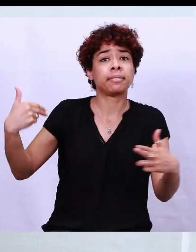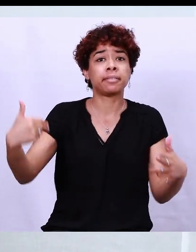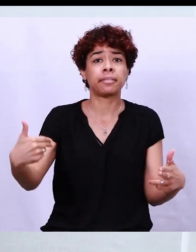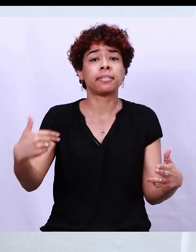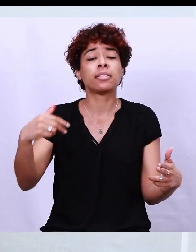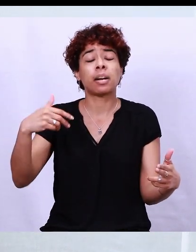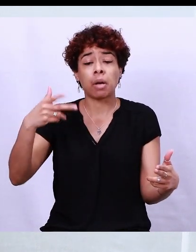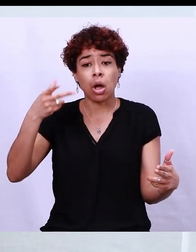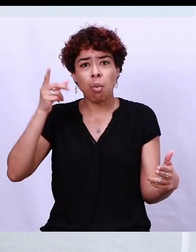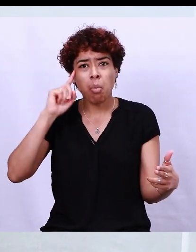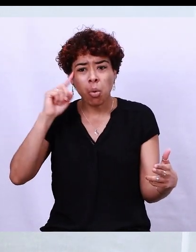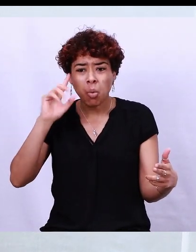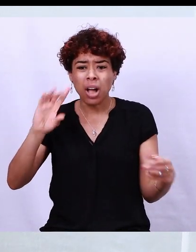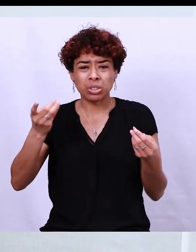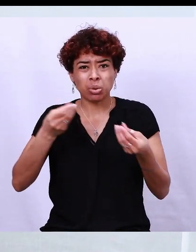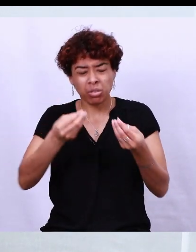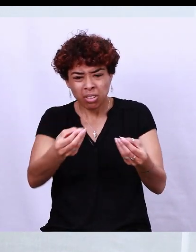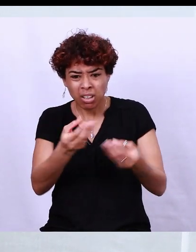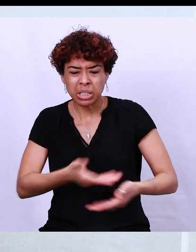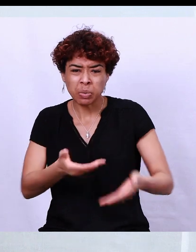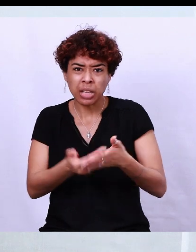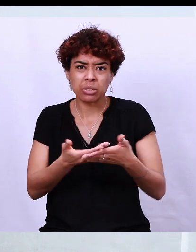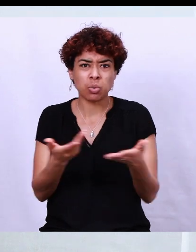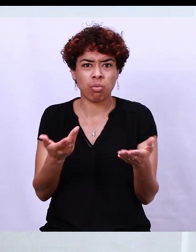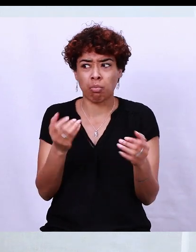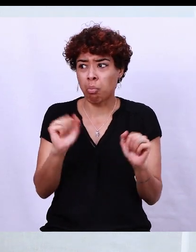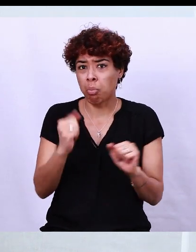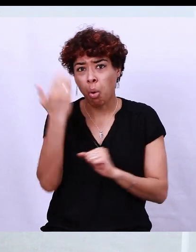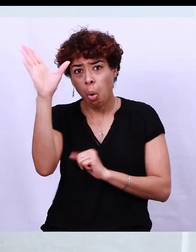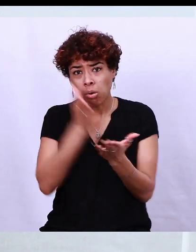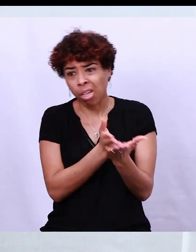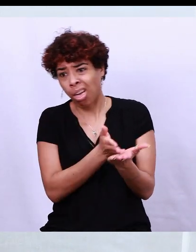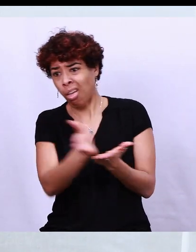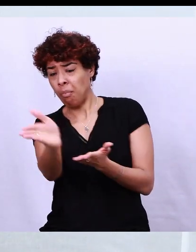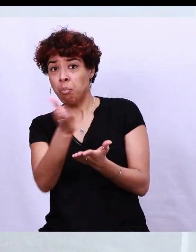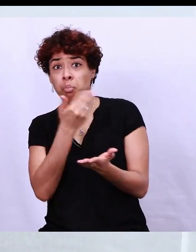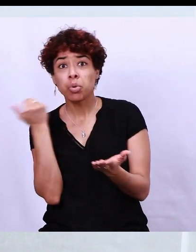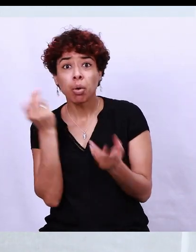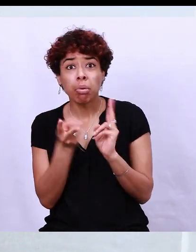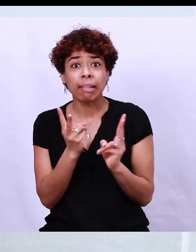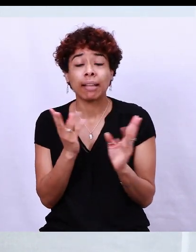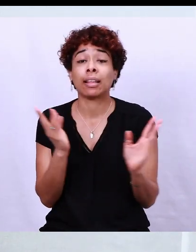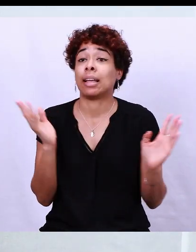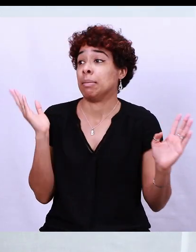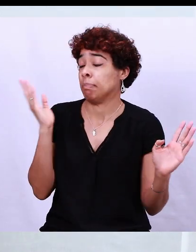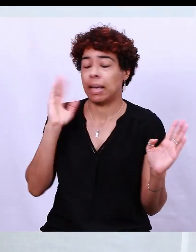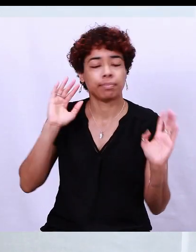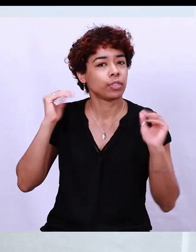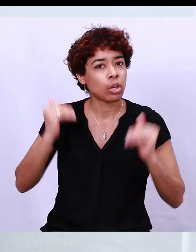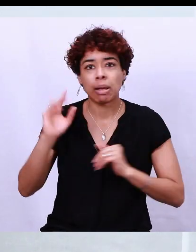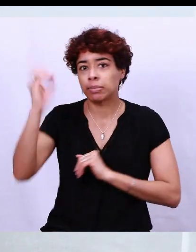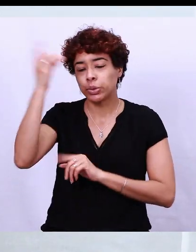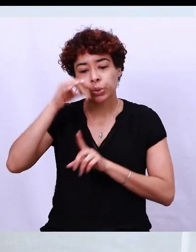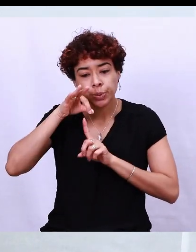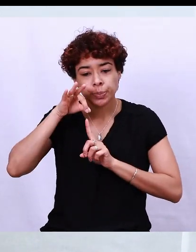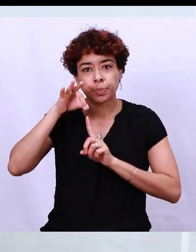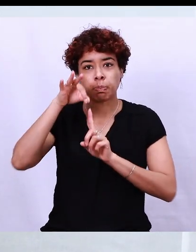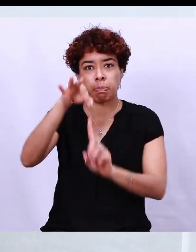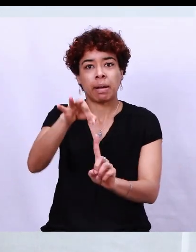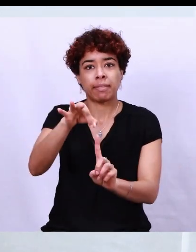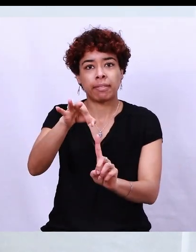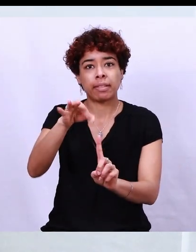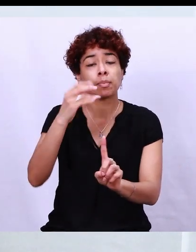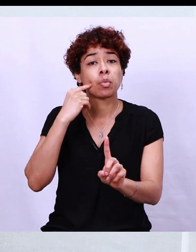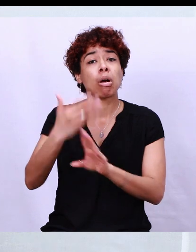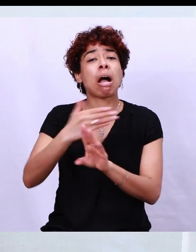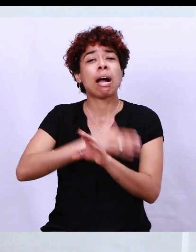on comprend pas pourquoi Dieu l'a fait passer par là. Il aurait très bien pu choisir un autre chemin, mais il l'a amené dans cette direction-là parce que ce qu'il lui